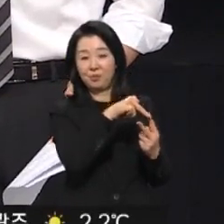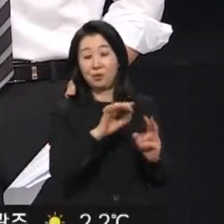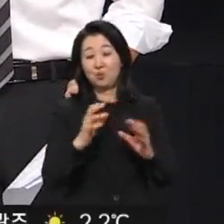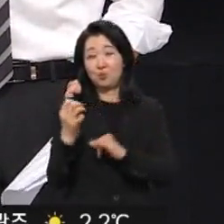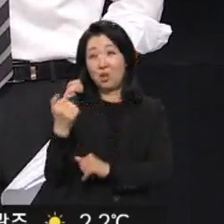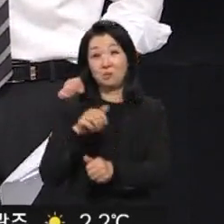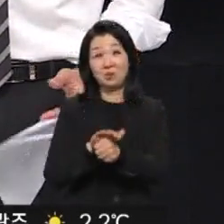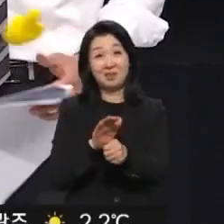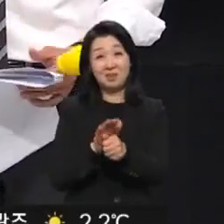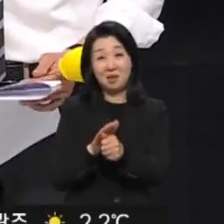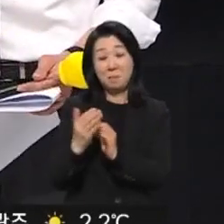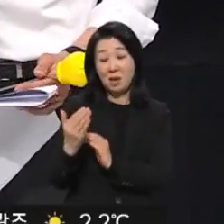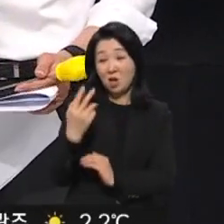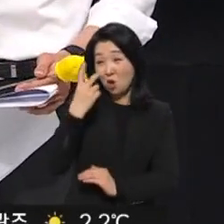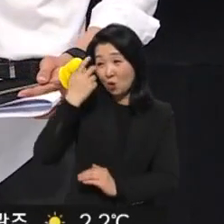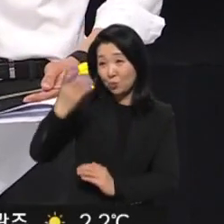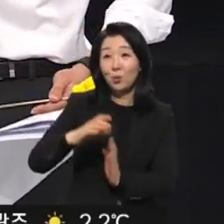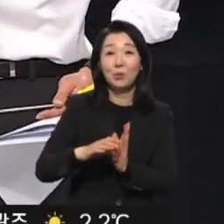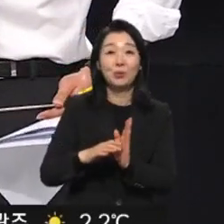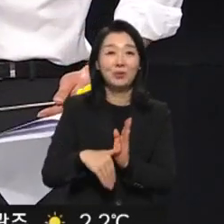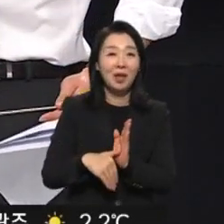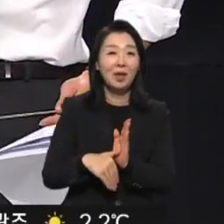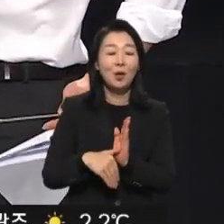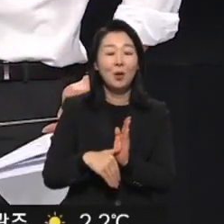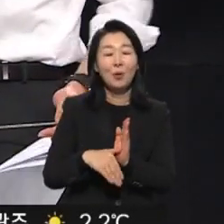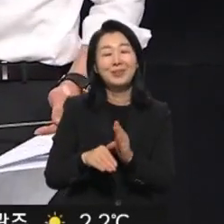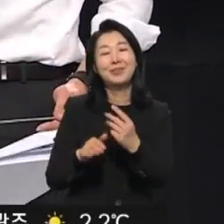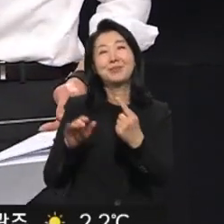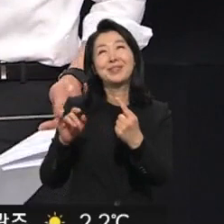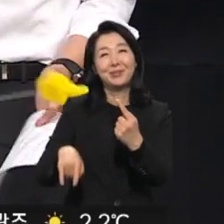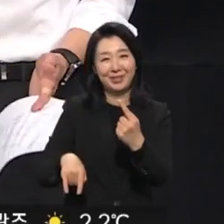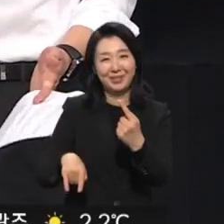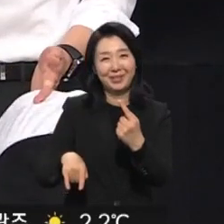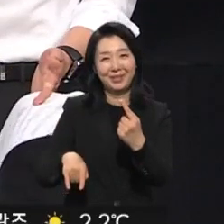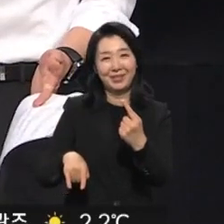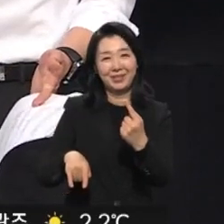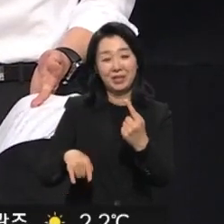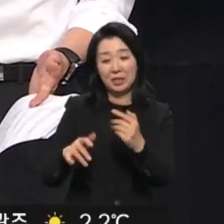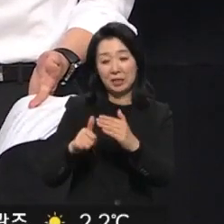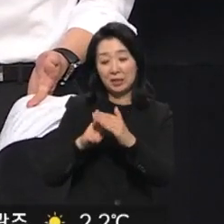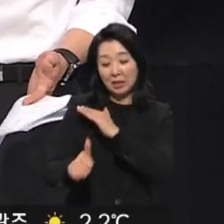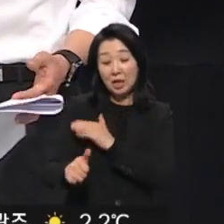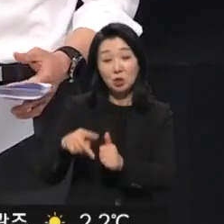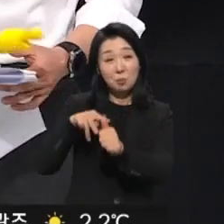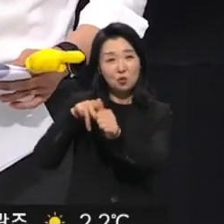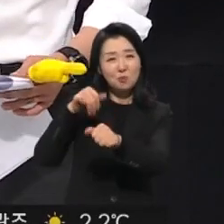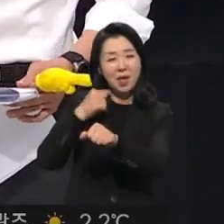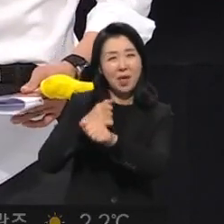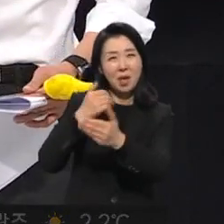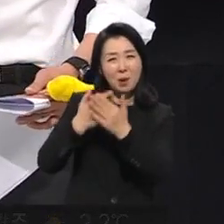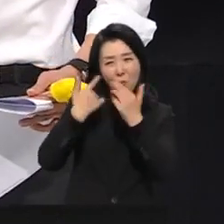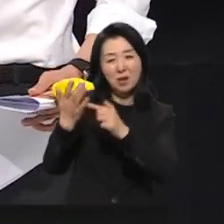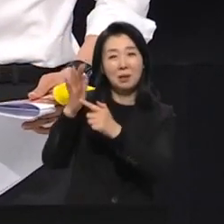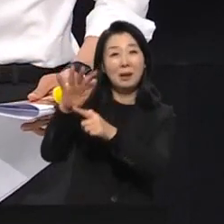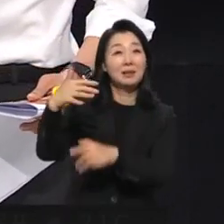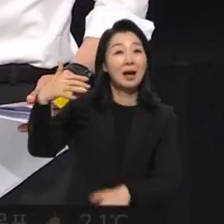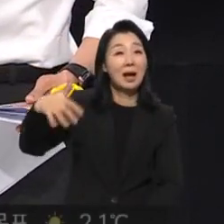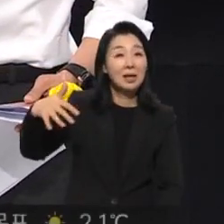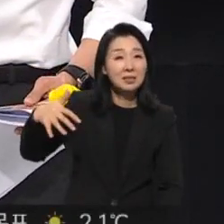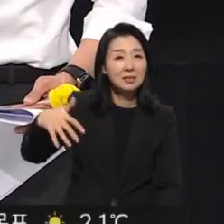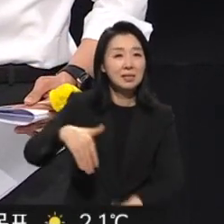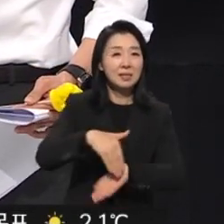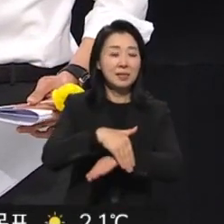국민의힘 지지층을 상대로 한 여론조사에서는 이 선두를 달리고 있죠. 당 대표 출마 여부는 명확히 밝히지 않고 이